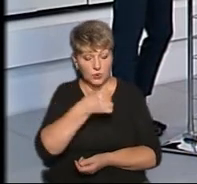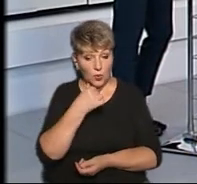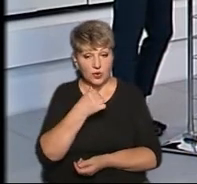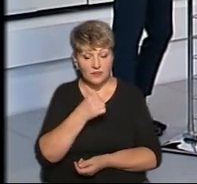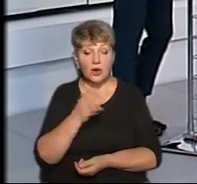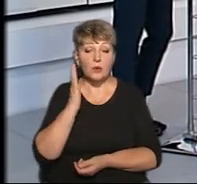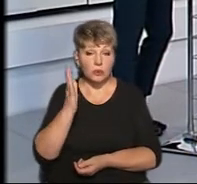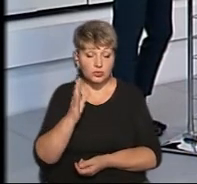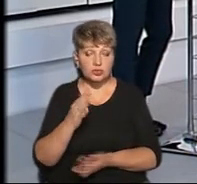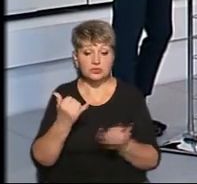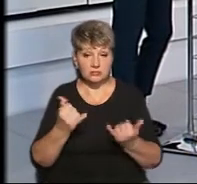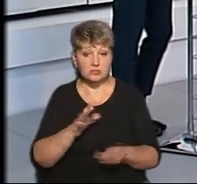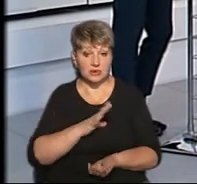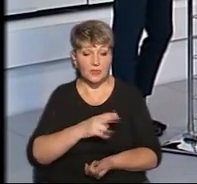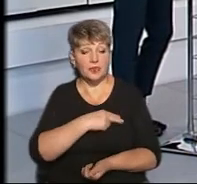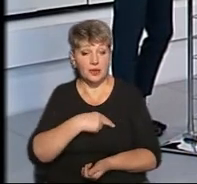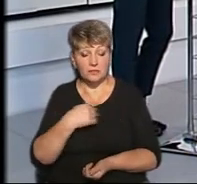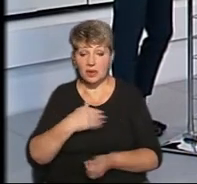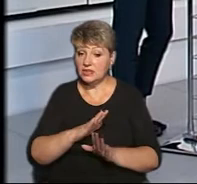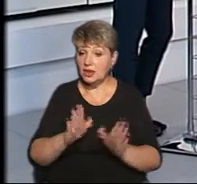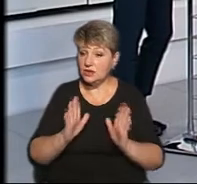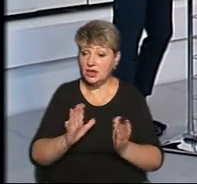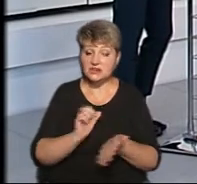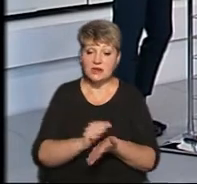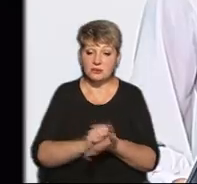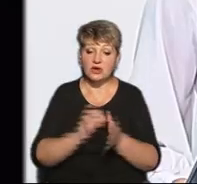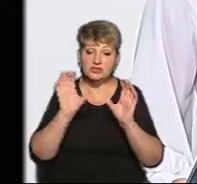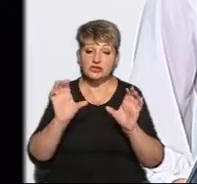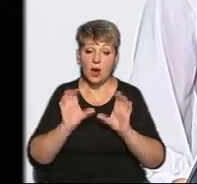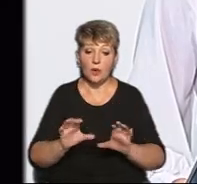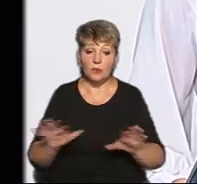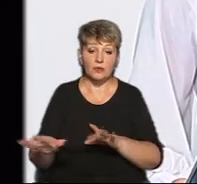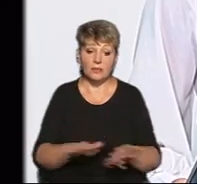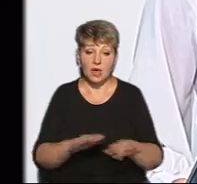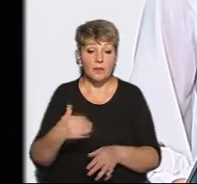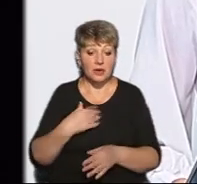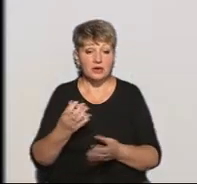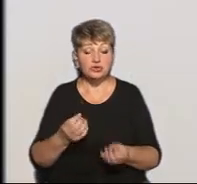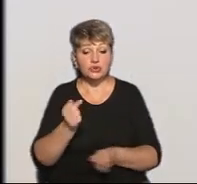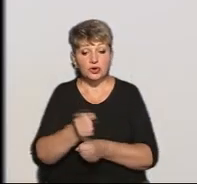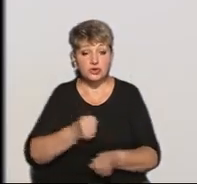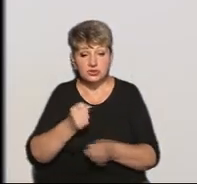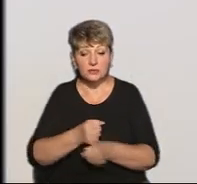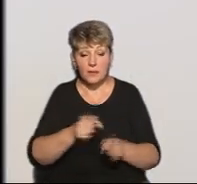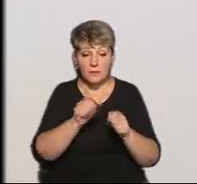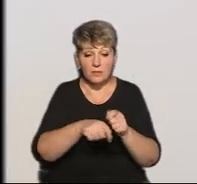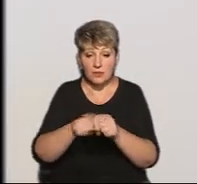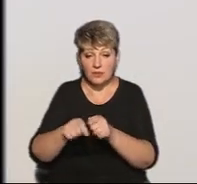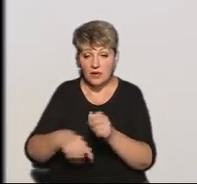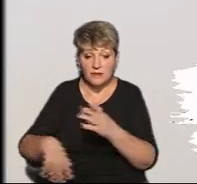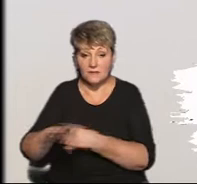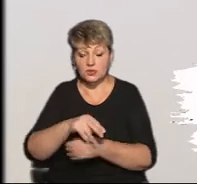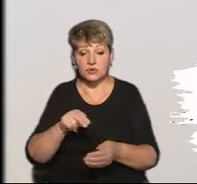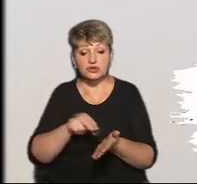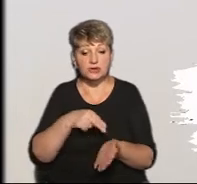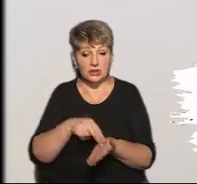будучи депутатами, ми не тільки займалися законотворчою діяльністю, ми ще й зробили ретельний аудит міста Черкаси. І на